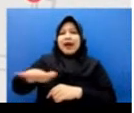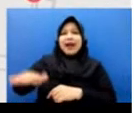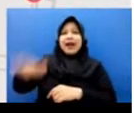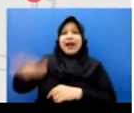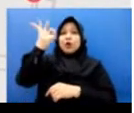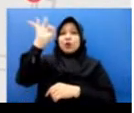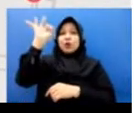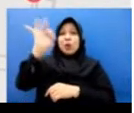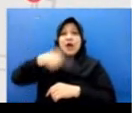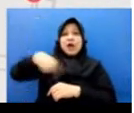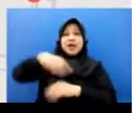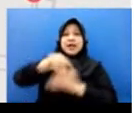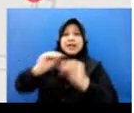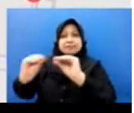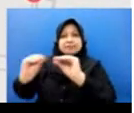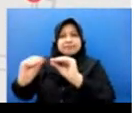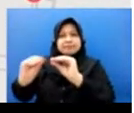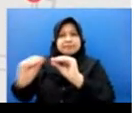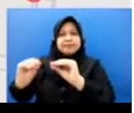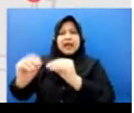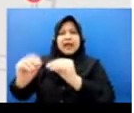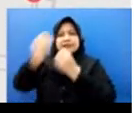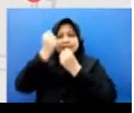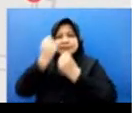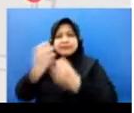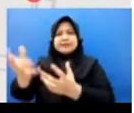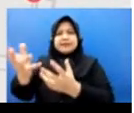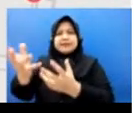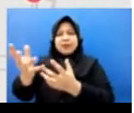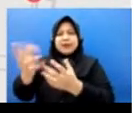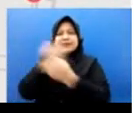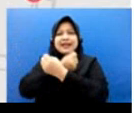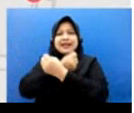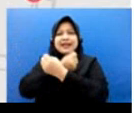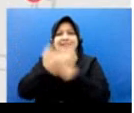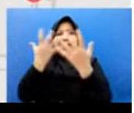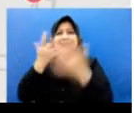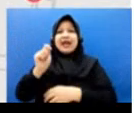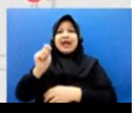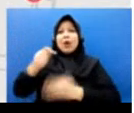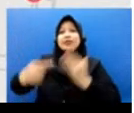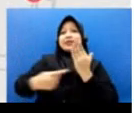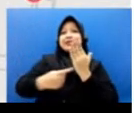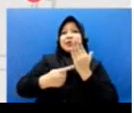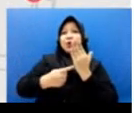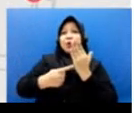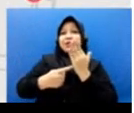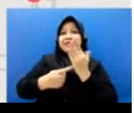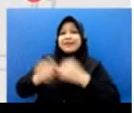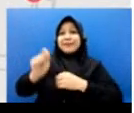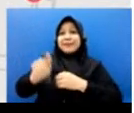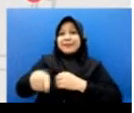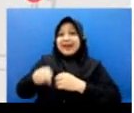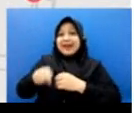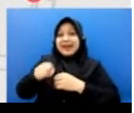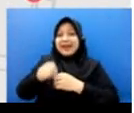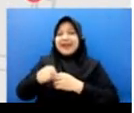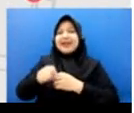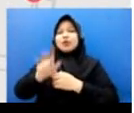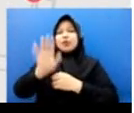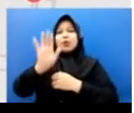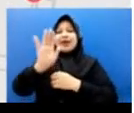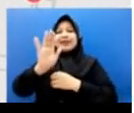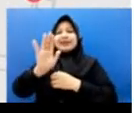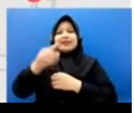yang sejelas-jelasnya kepada orang tua bahwa penggunaan teknologi itu bisa membantu mencapai critical thinking yang lebih cepat.